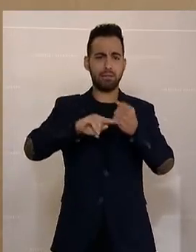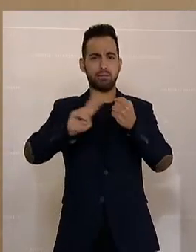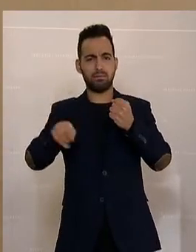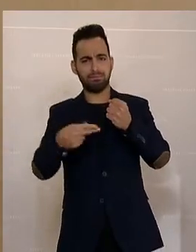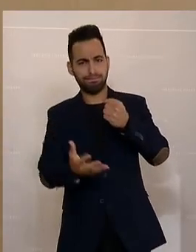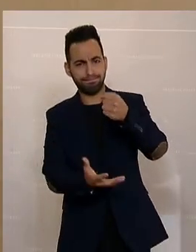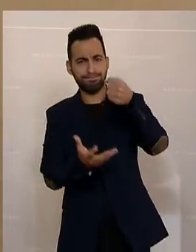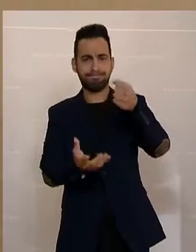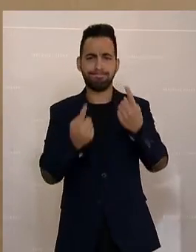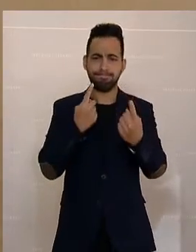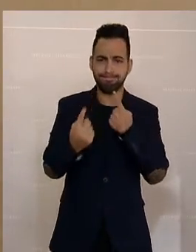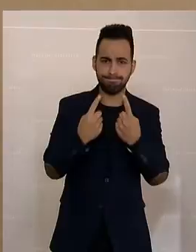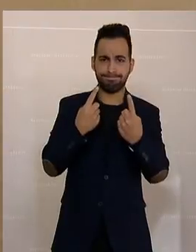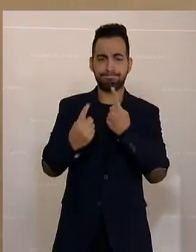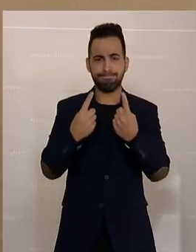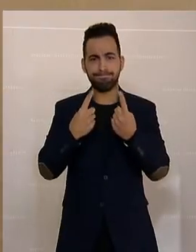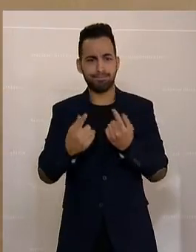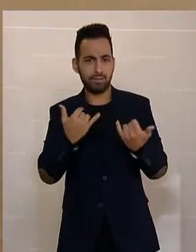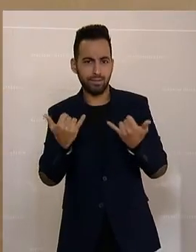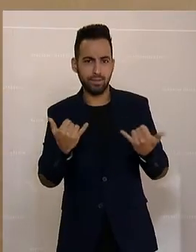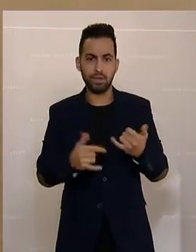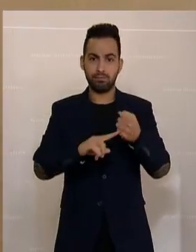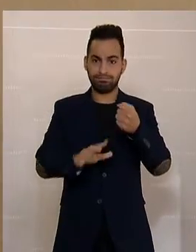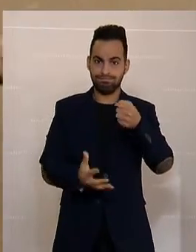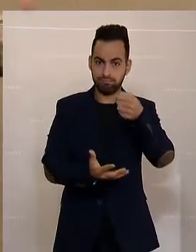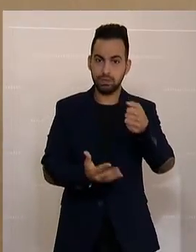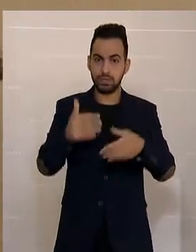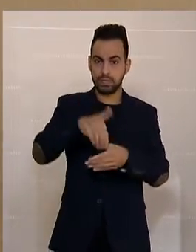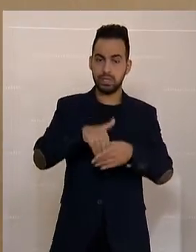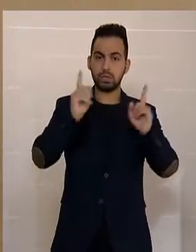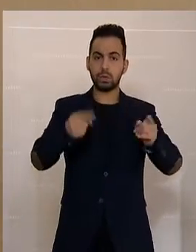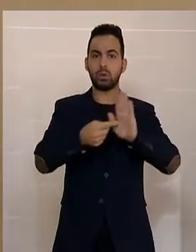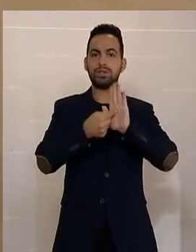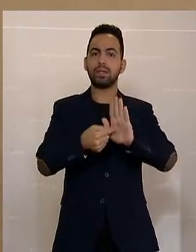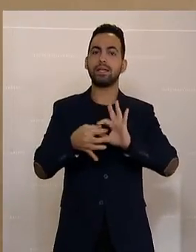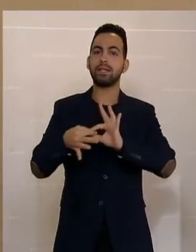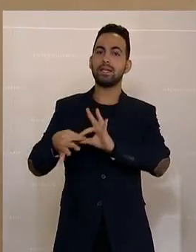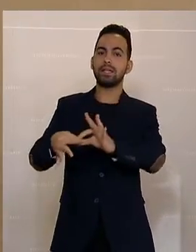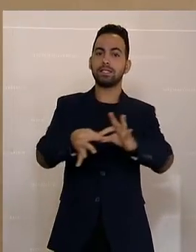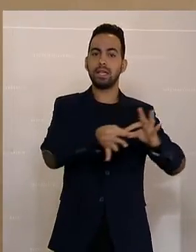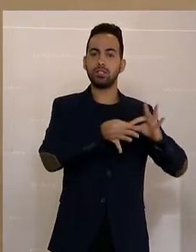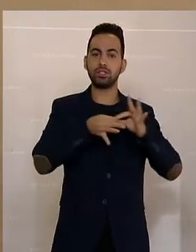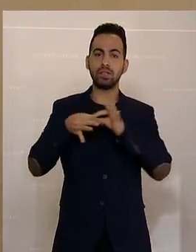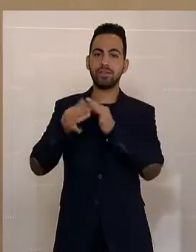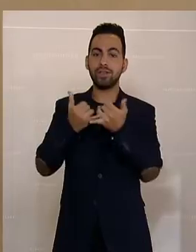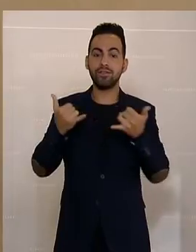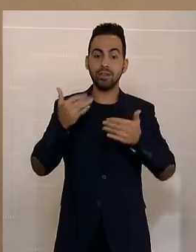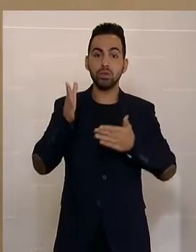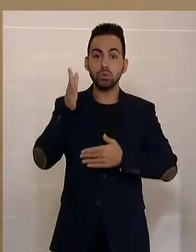Euro, die eigentlich das abbilden sollten, wie sich eine Gesellschaft auch entwickeln soll, Jahr für